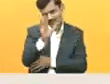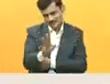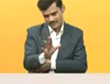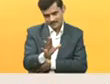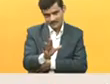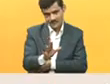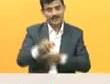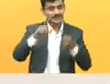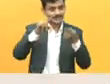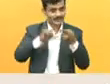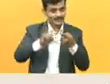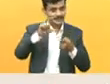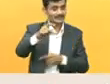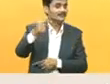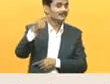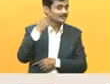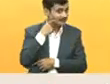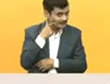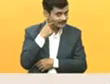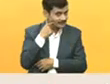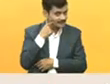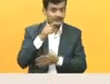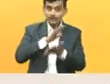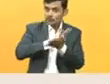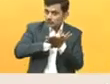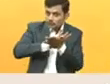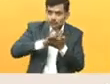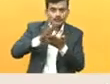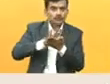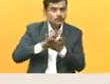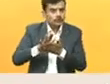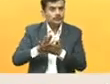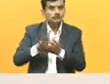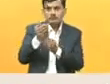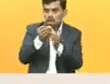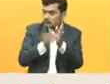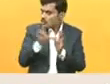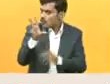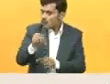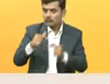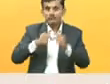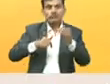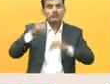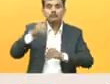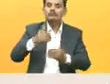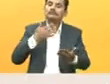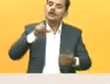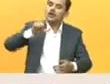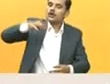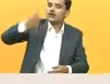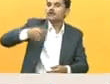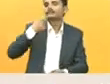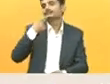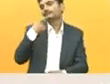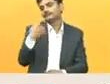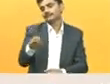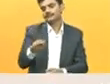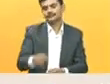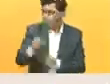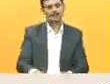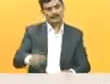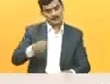मैं चुनाव आयोग को निष्पक्ष चुनाव के उनके कमिटमेंट के लिए बधाई देता हूं।